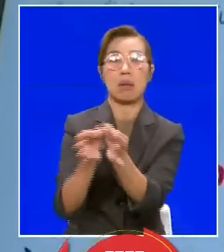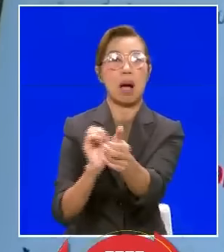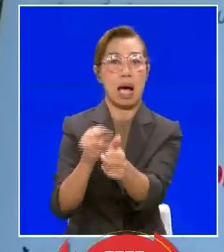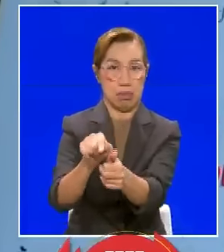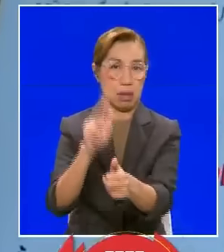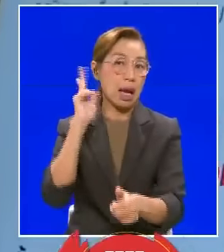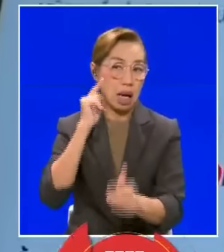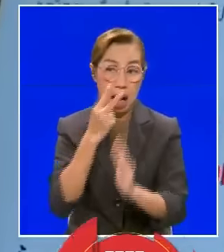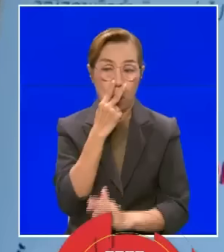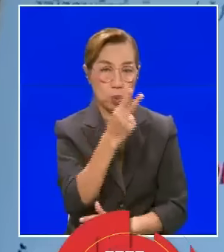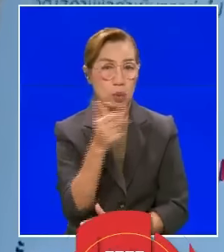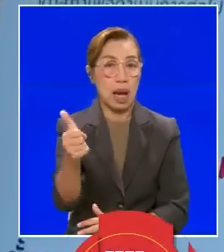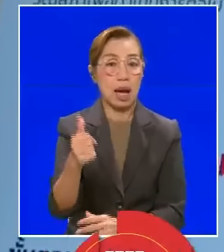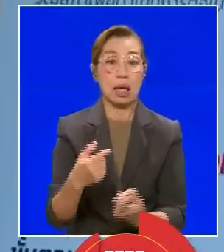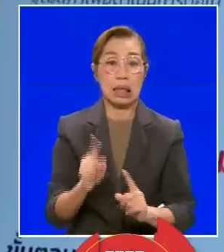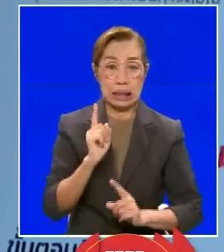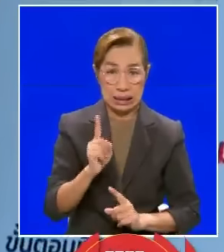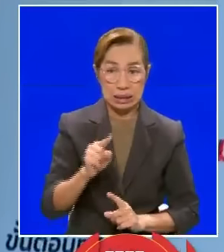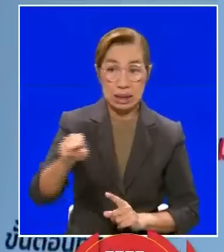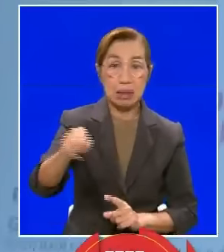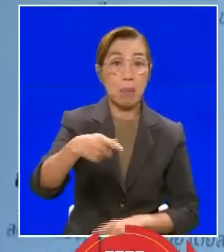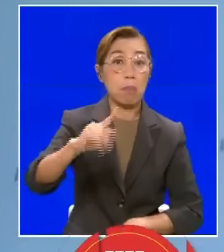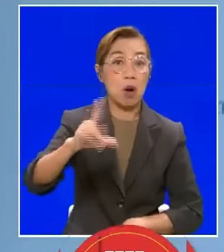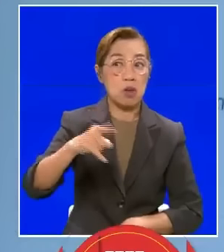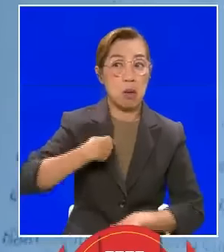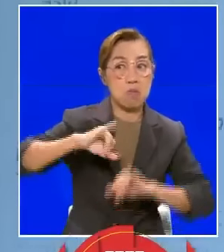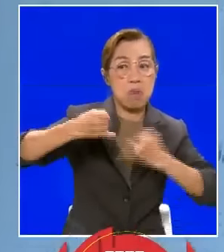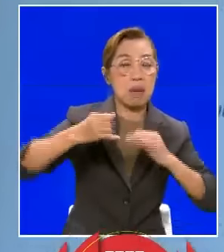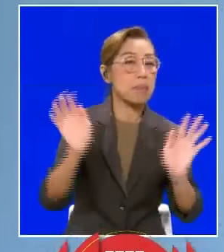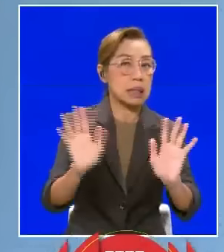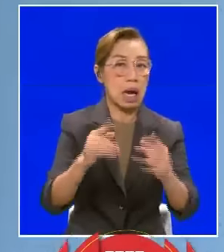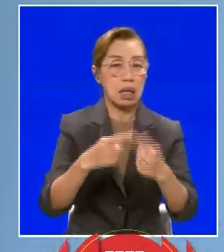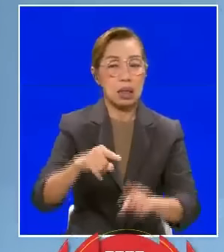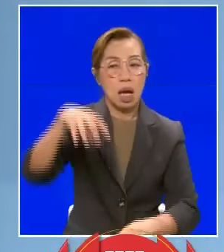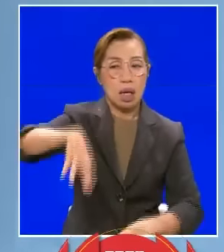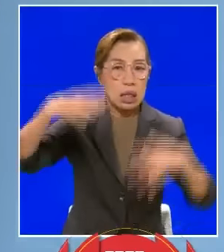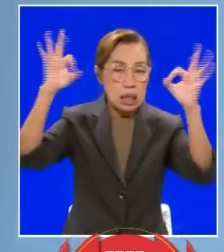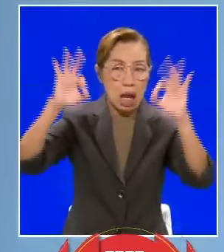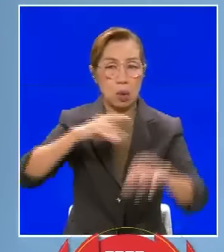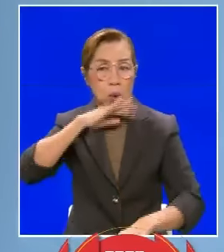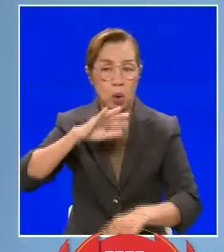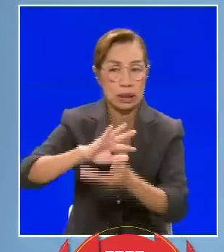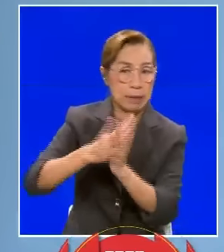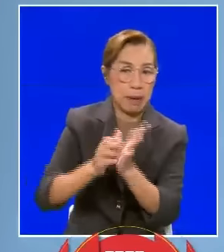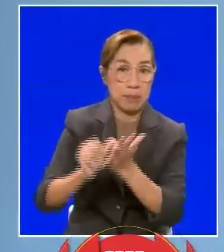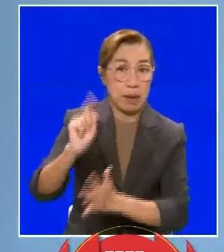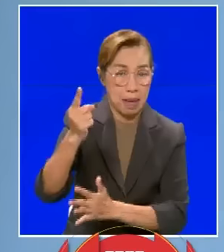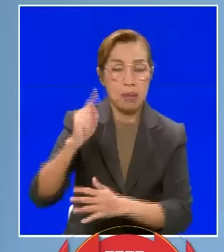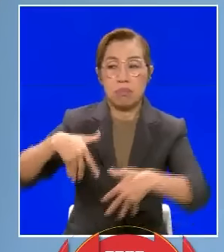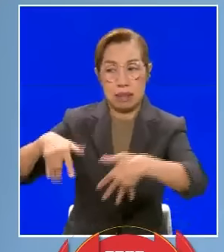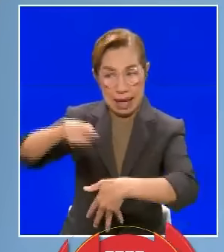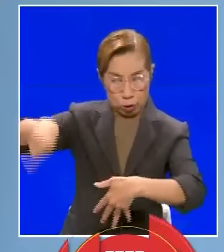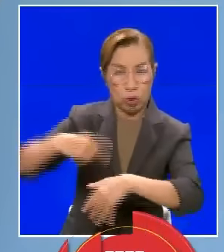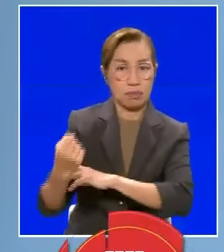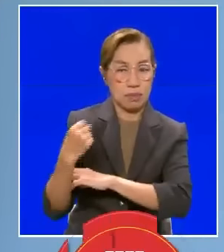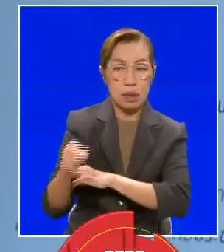นะไม่มีอะไรเหนือกว่าพลังประชาชนเพราะประชาชนเท่านั้นที่จะปฏิรูปองค์กรอิสระได้ไม่ห่วงอะไรเลยแค่ว่าประชาชนจะ